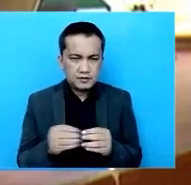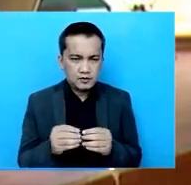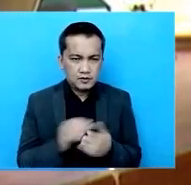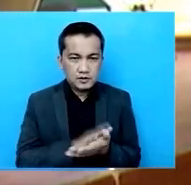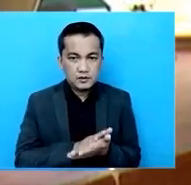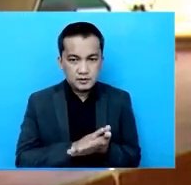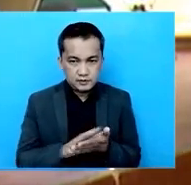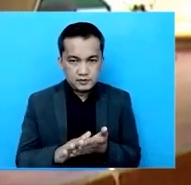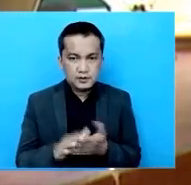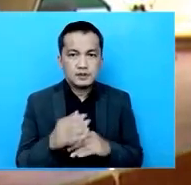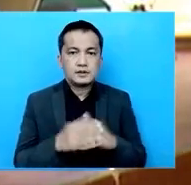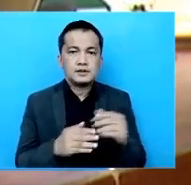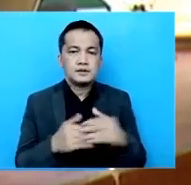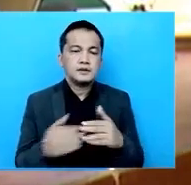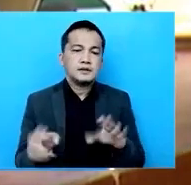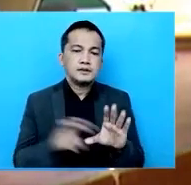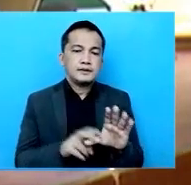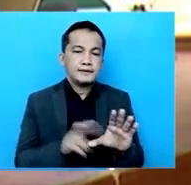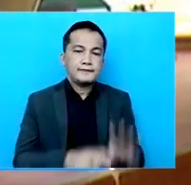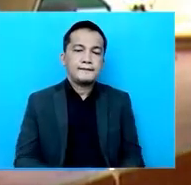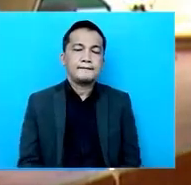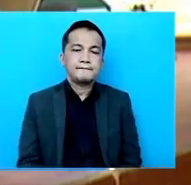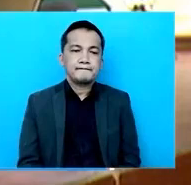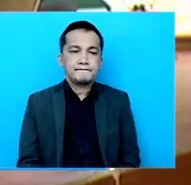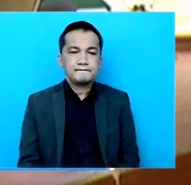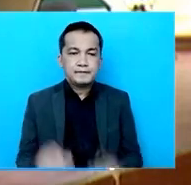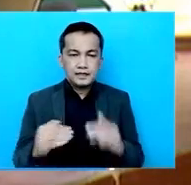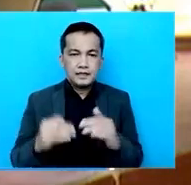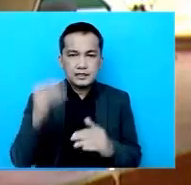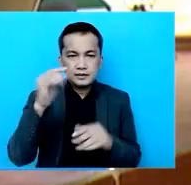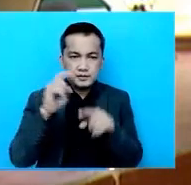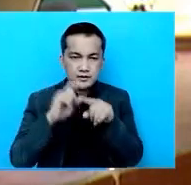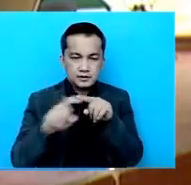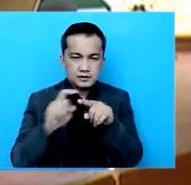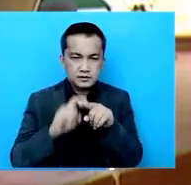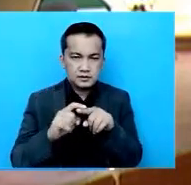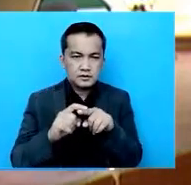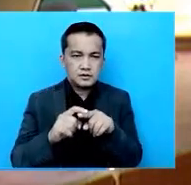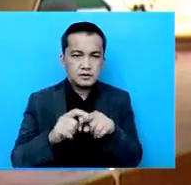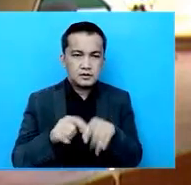at maginhawa ang sasakyan nila. Elevated, electrified, double track,